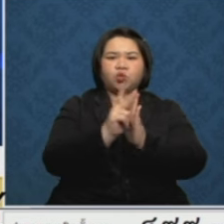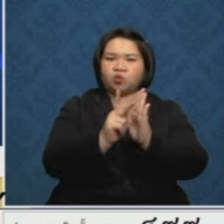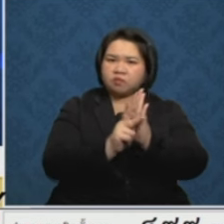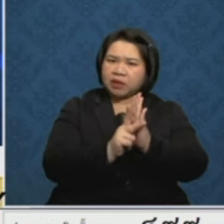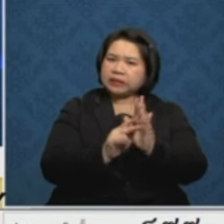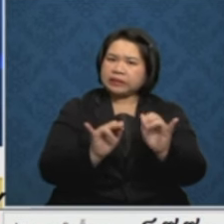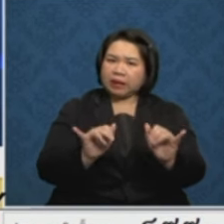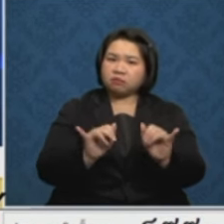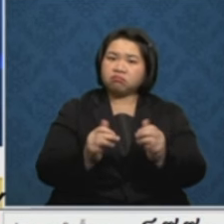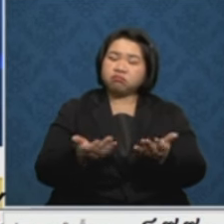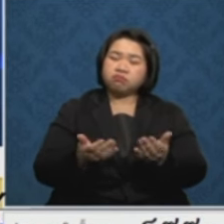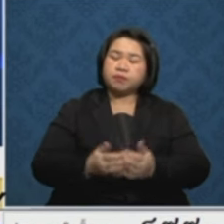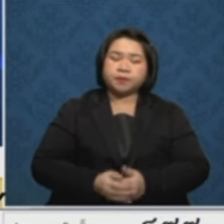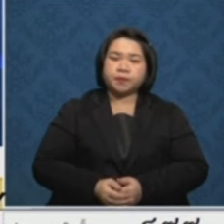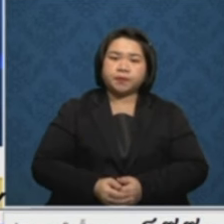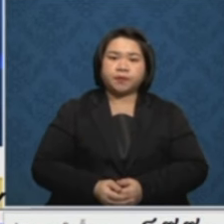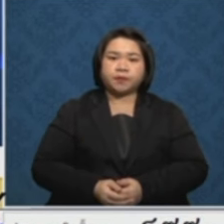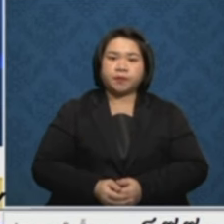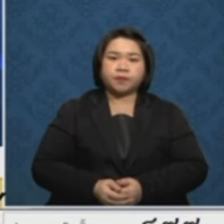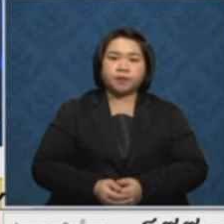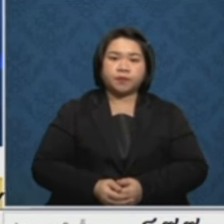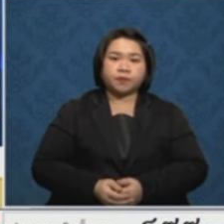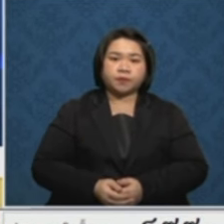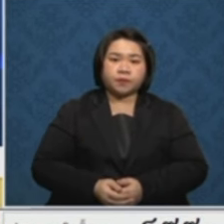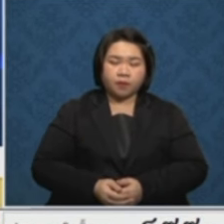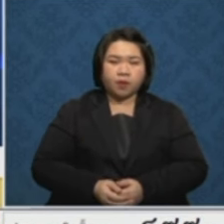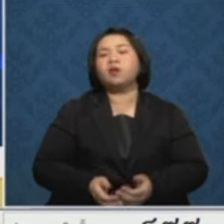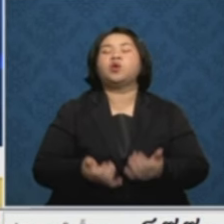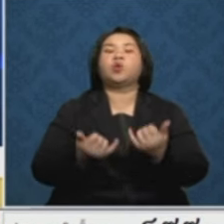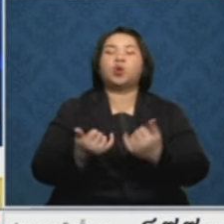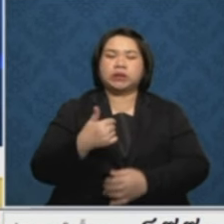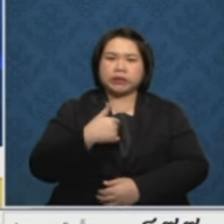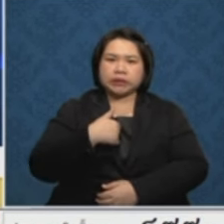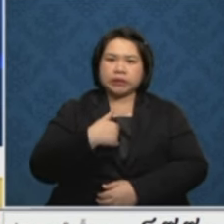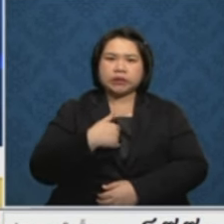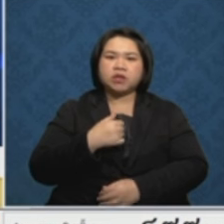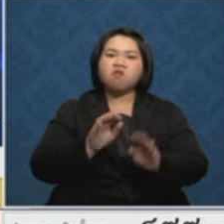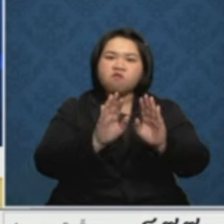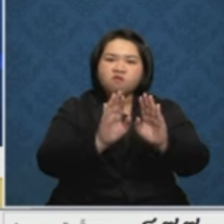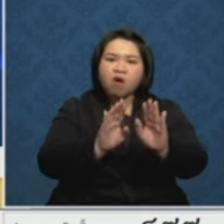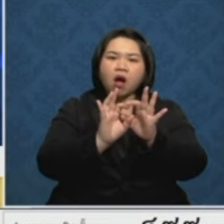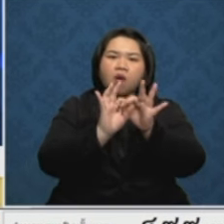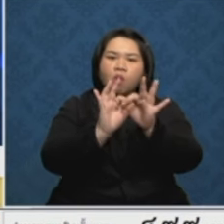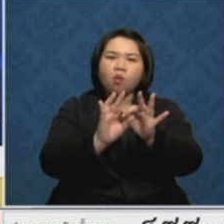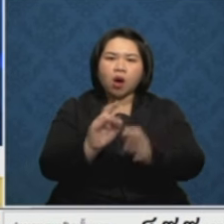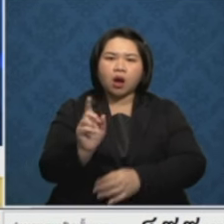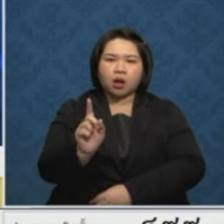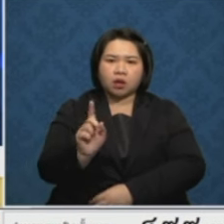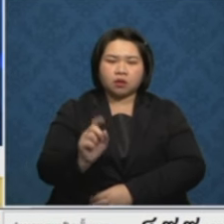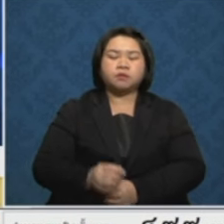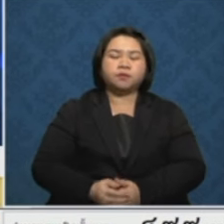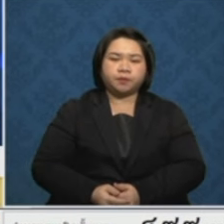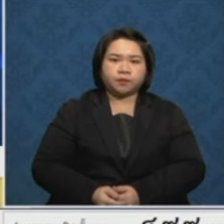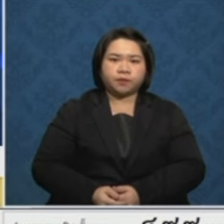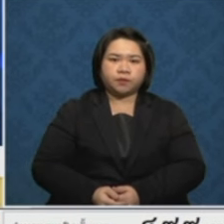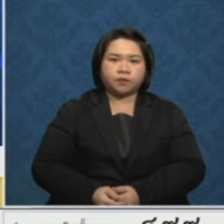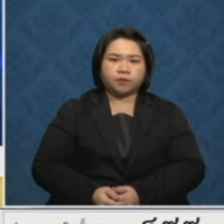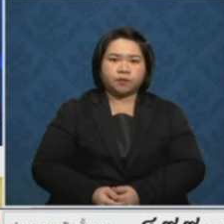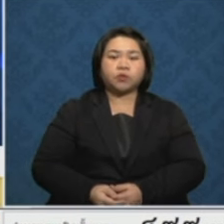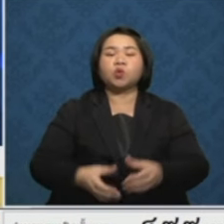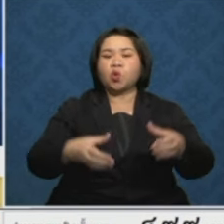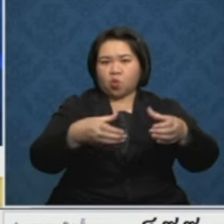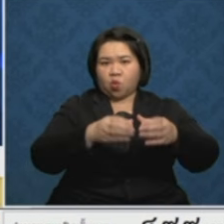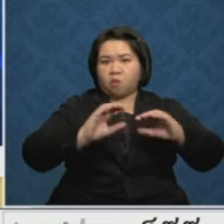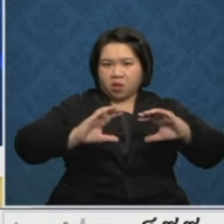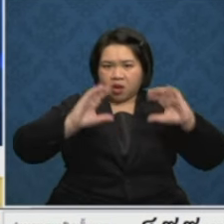วิชาการแต่วันนี้ที่ฉันจะขอส่งความห่วงใยผ่านท่านประธาน ไปยังพรรคร่วมรัฐ